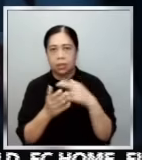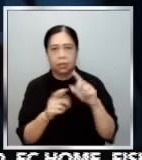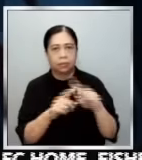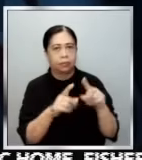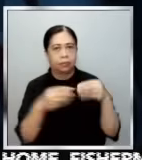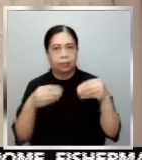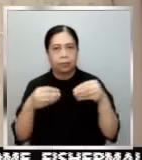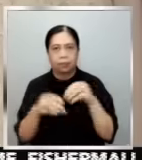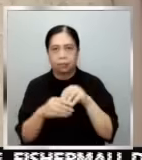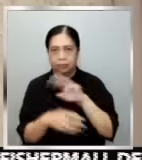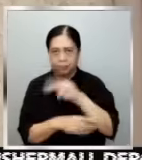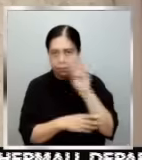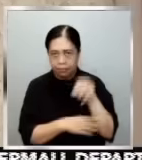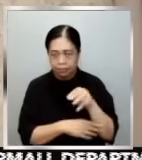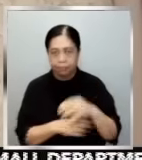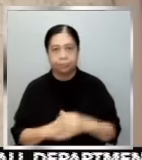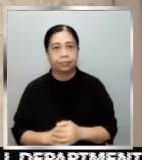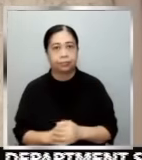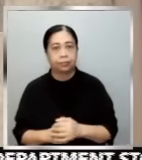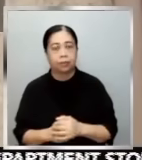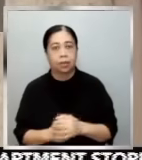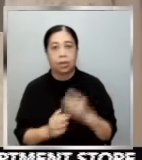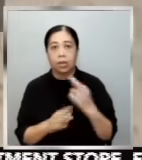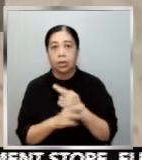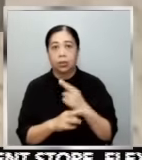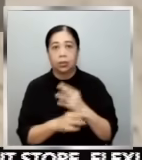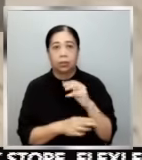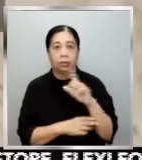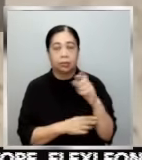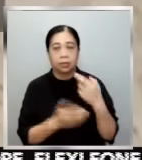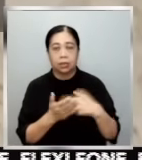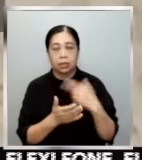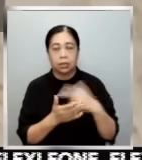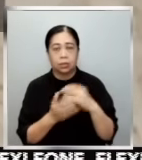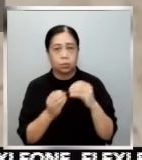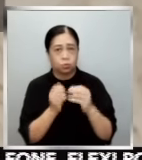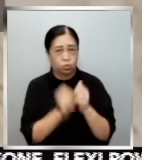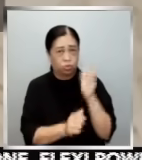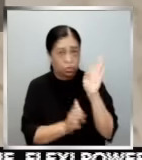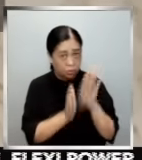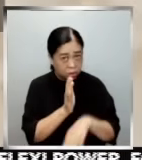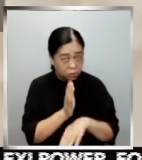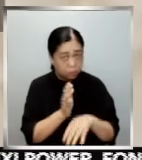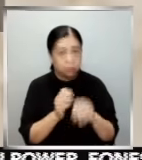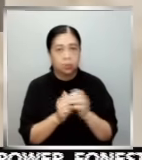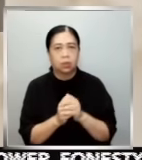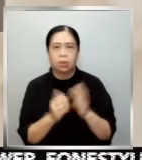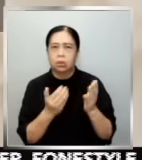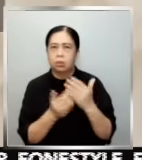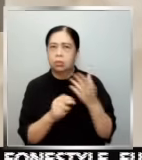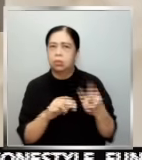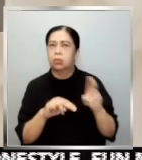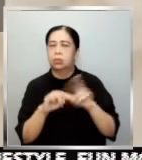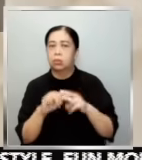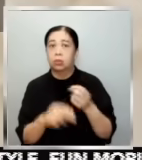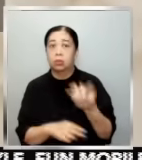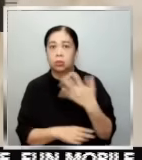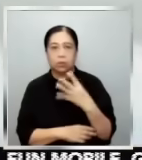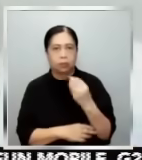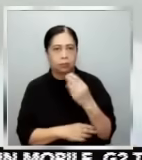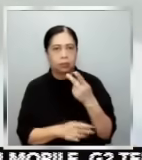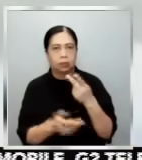Metro Manila ang regular meal rice na pinakamurang commercial rice halos tumaas na sa Php50 kada